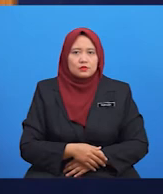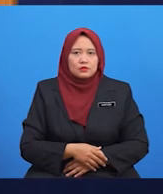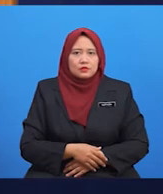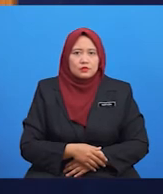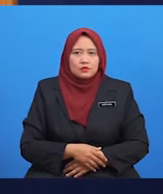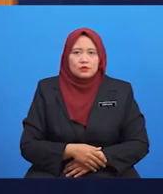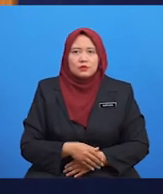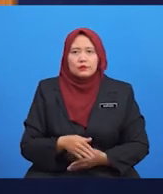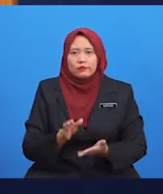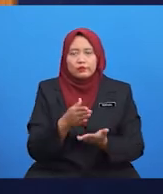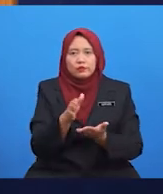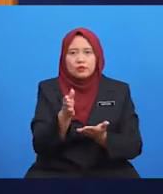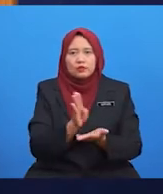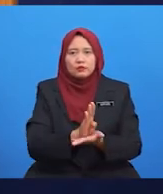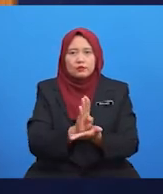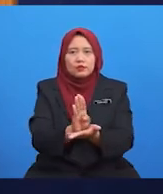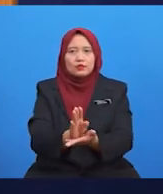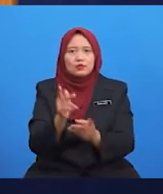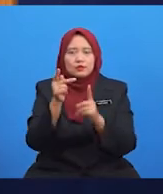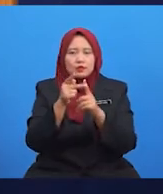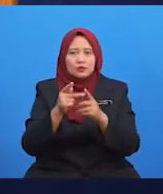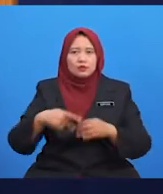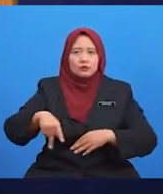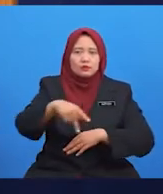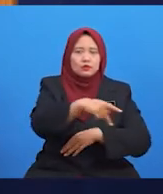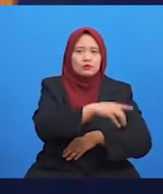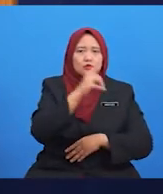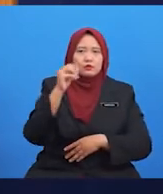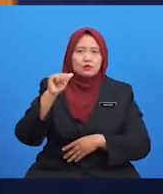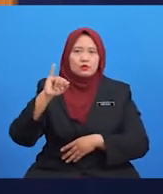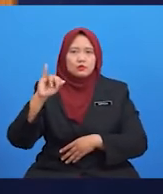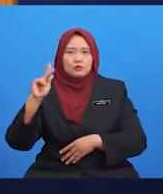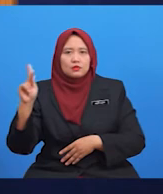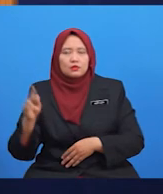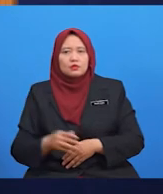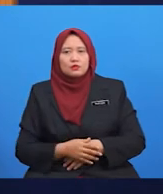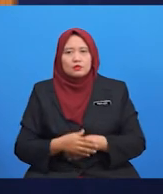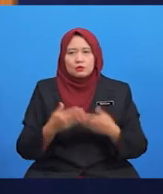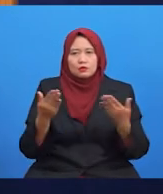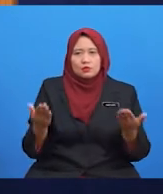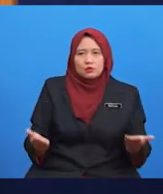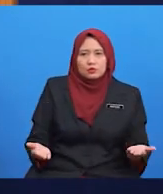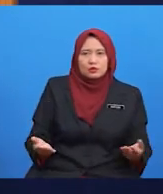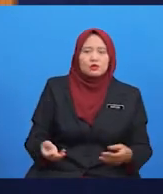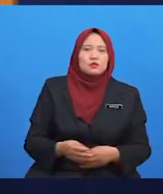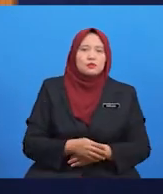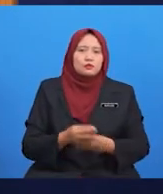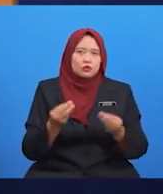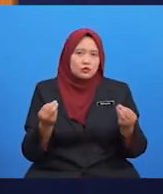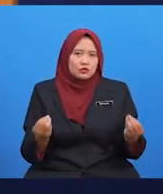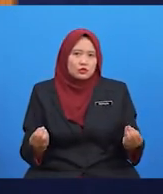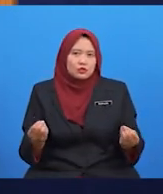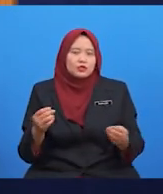Belayar bahtera ke Pulau Daik, syarat muatan si ikan tenggiri.